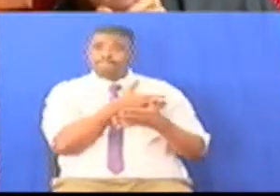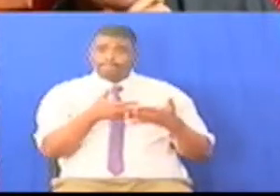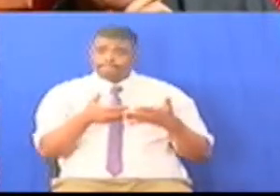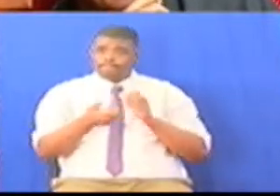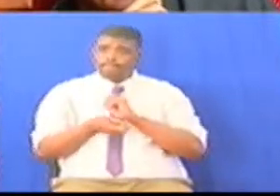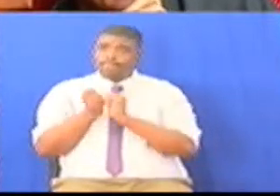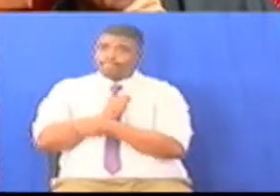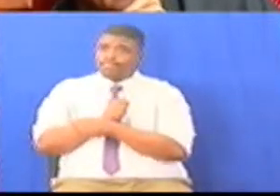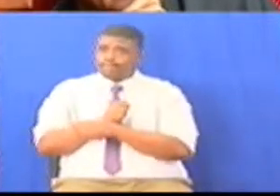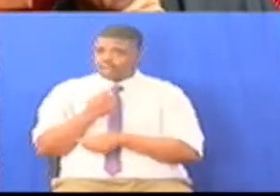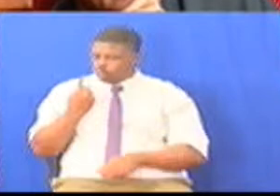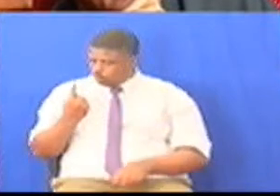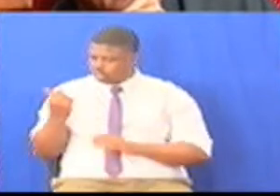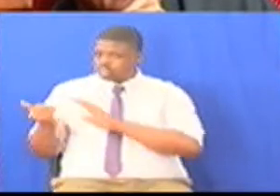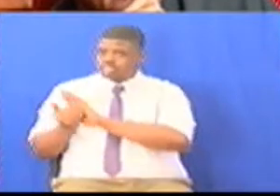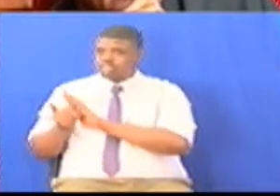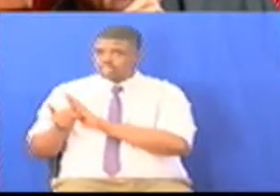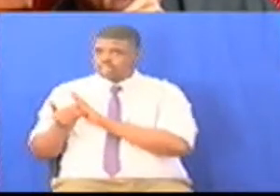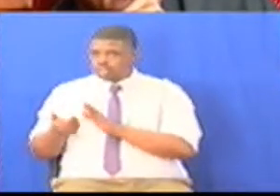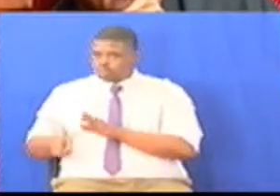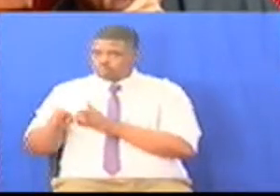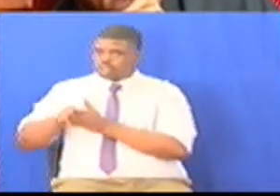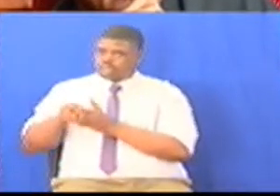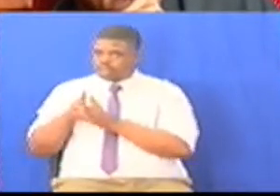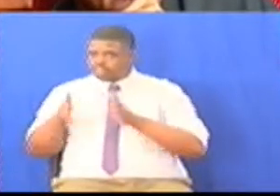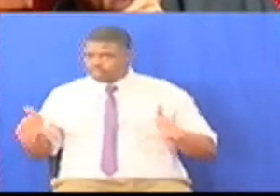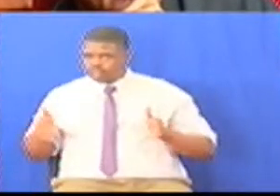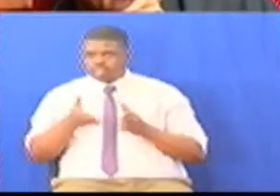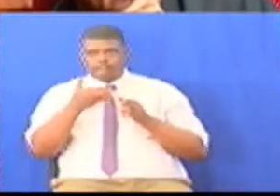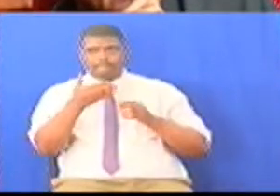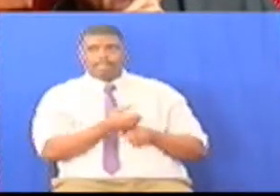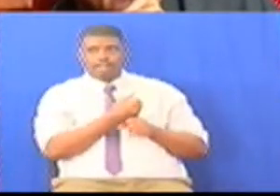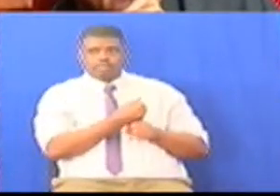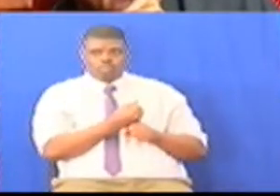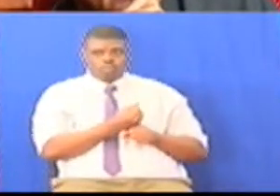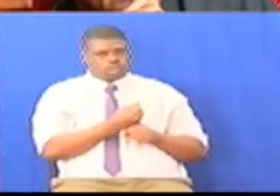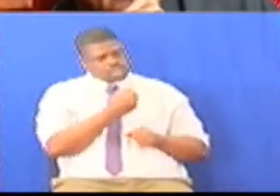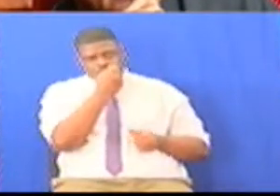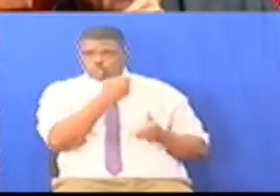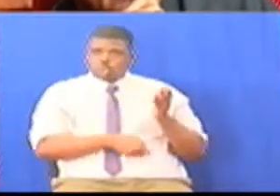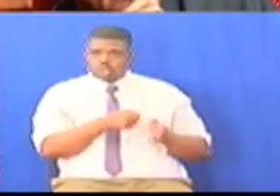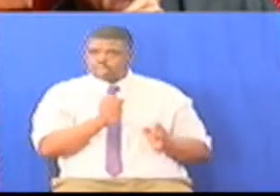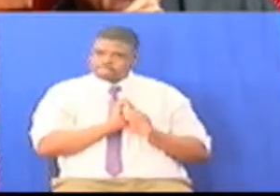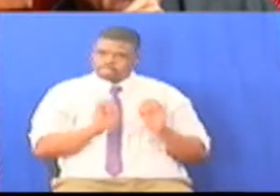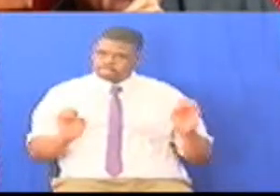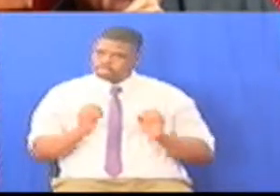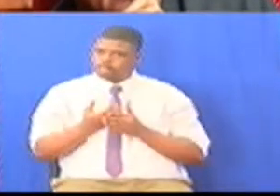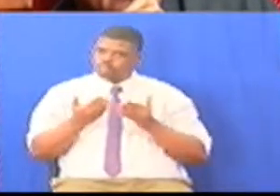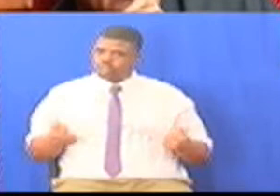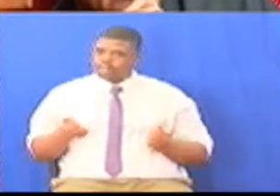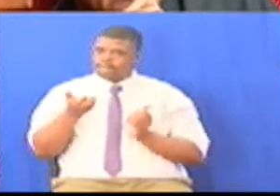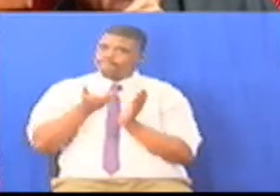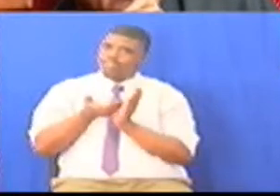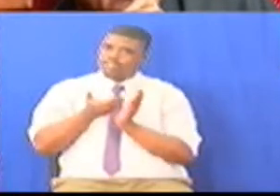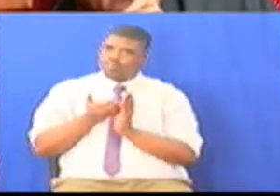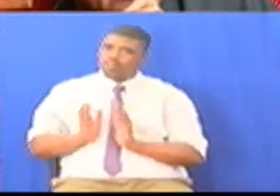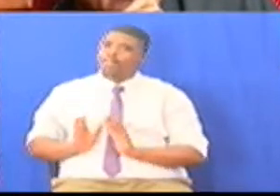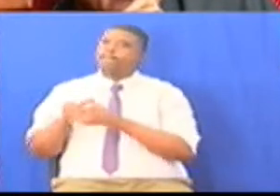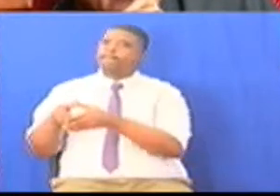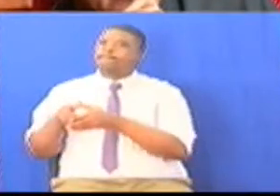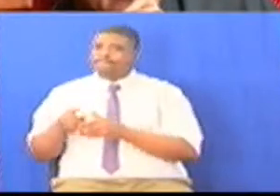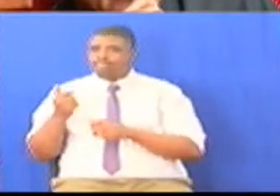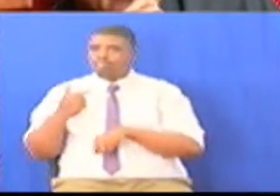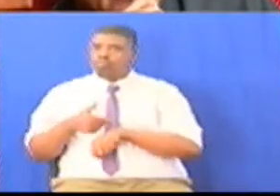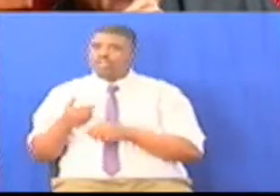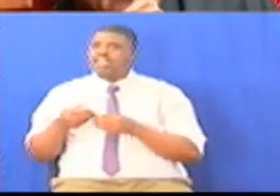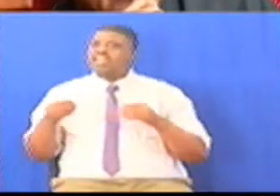la sheria hii kwa kupanua wigo wa kiwango cha mapato ambacho hakitozi kodi kwa sababu limekuwa pendekezo la kamati kwa muda